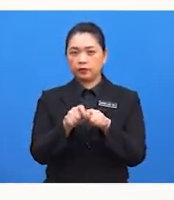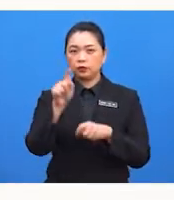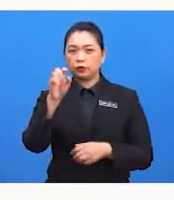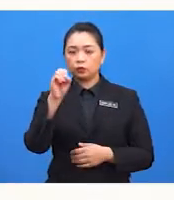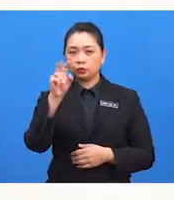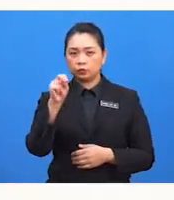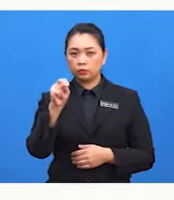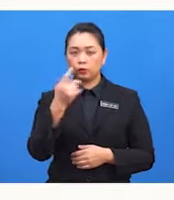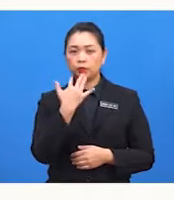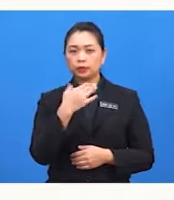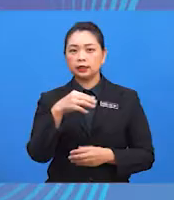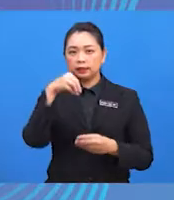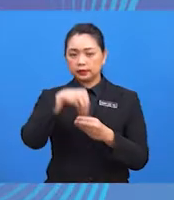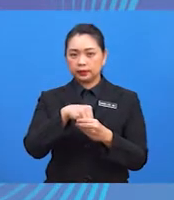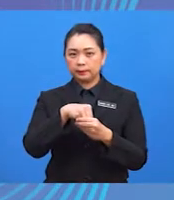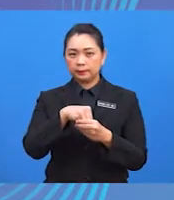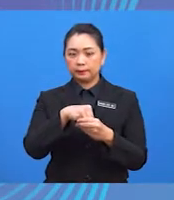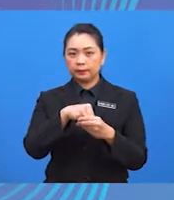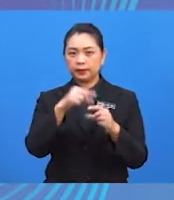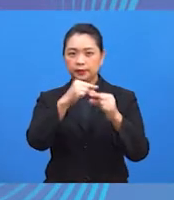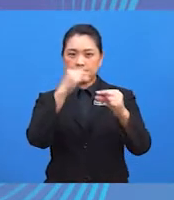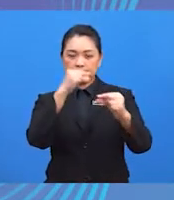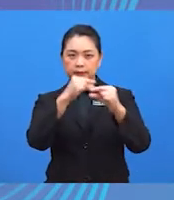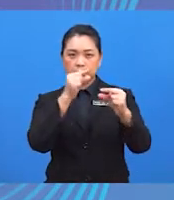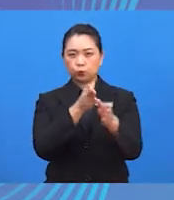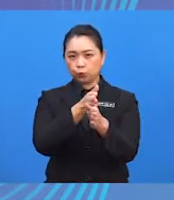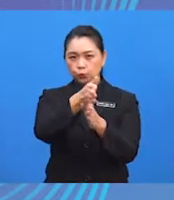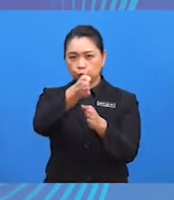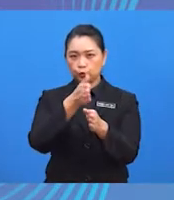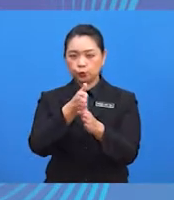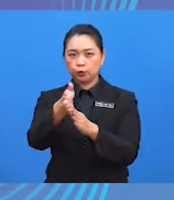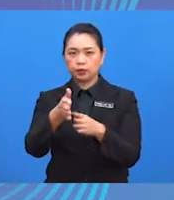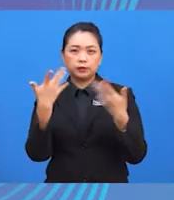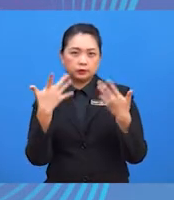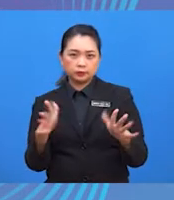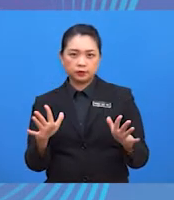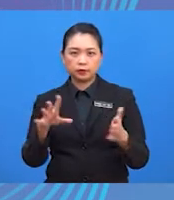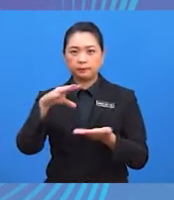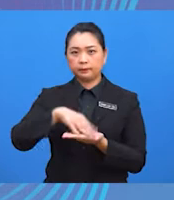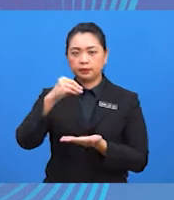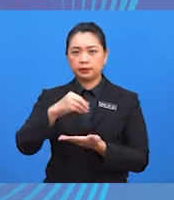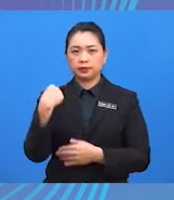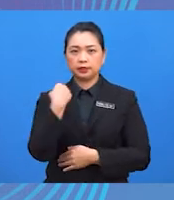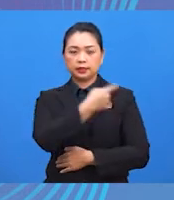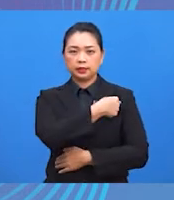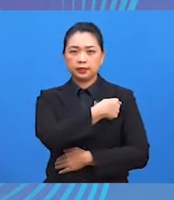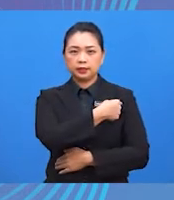ataupun garis lurus. Selesai sudah pembelajaran kita pada kali ini.